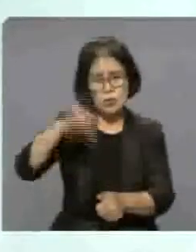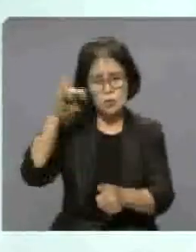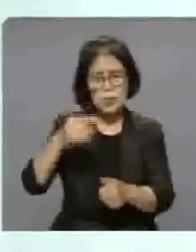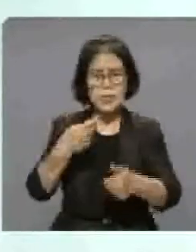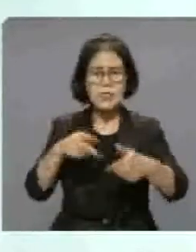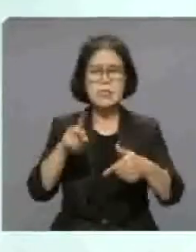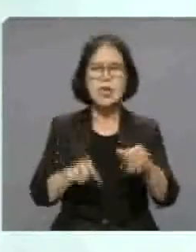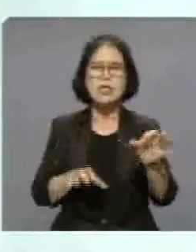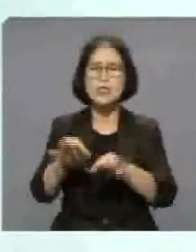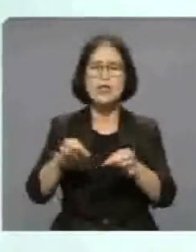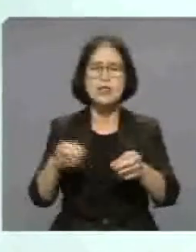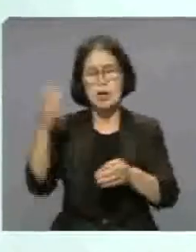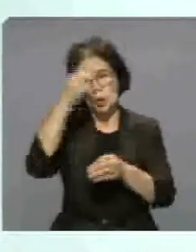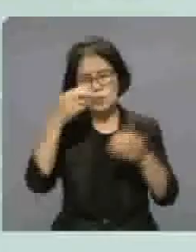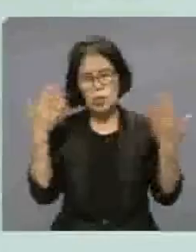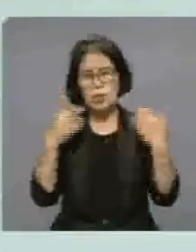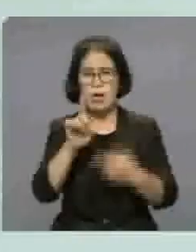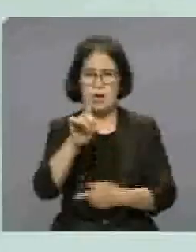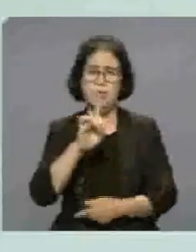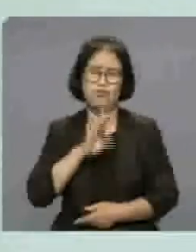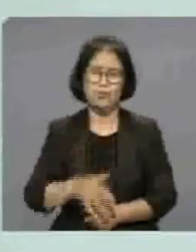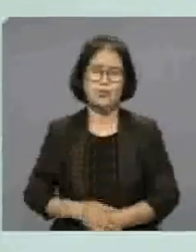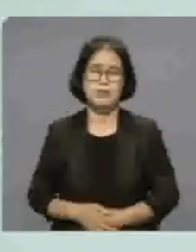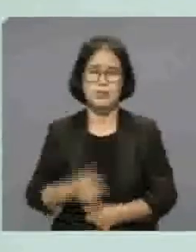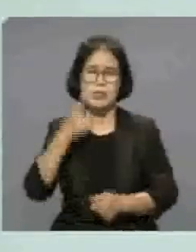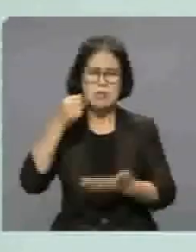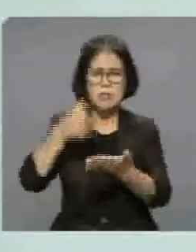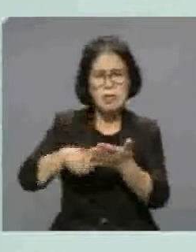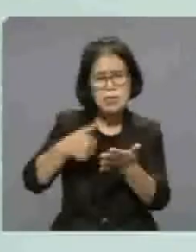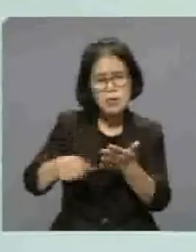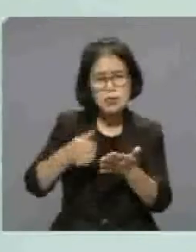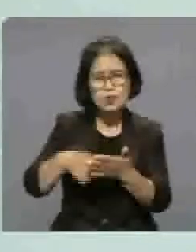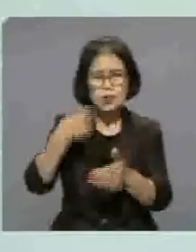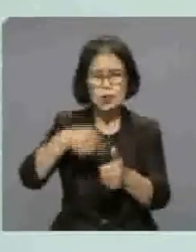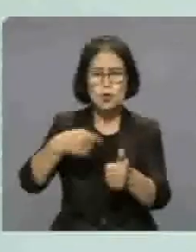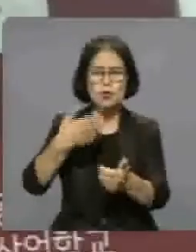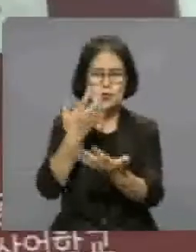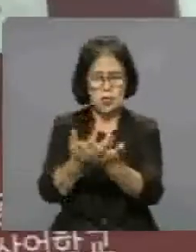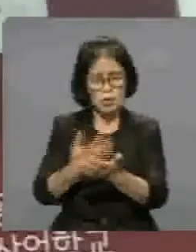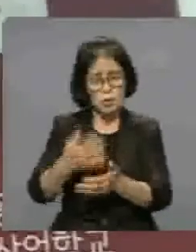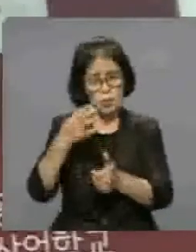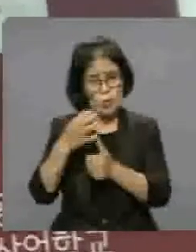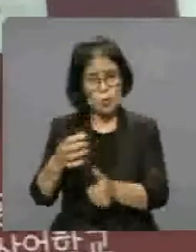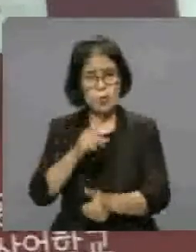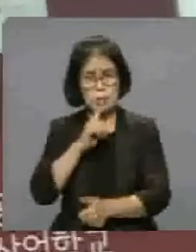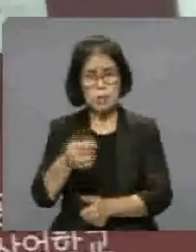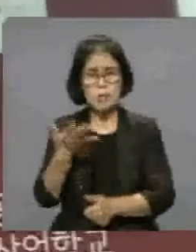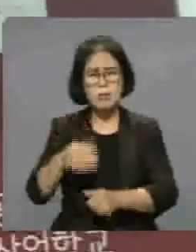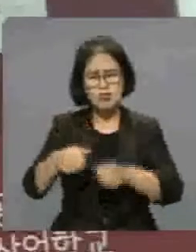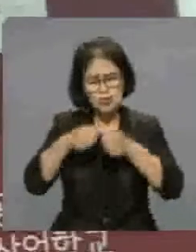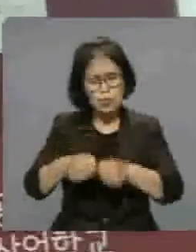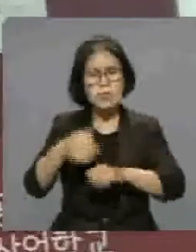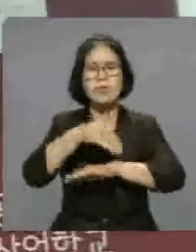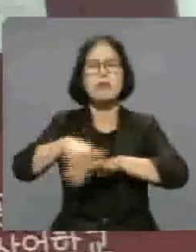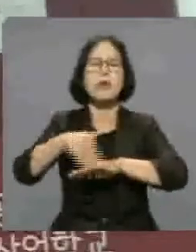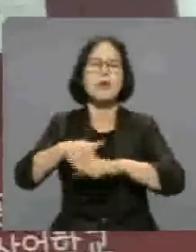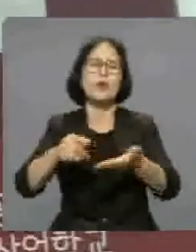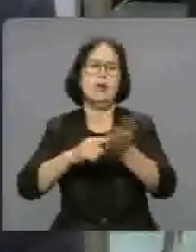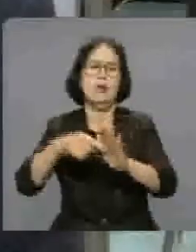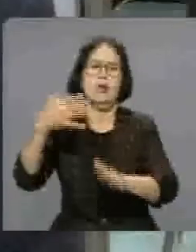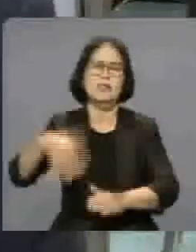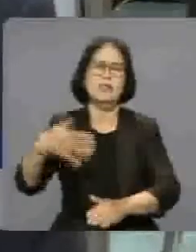인천 여상밖에 없습니다. 일제잔재물을 교육자료로 활용하겠다고 밝혔지만 구체적인 계획을 내놓지 못하고